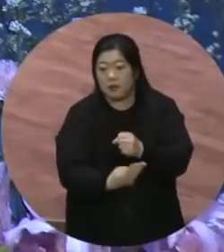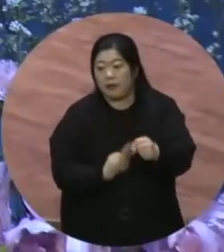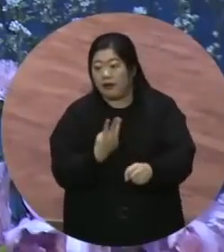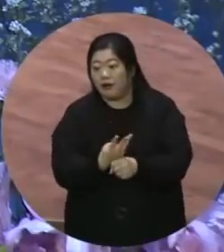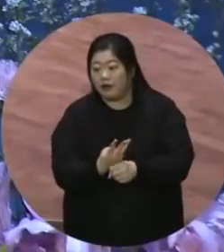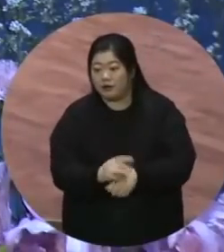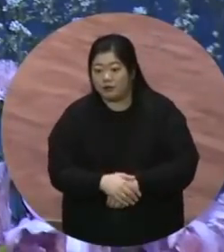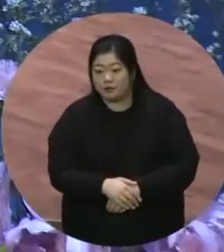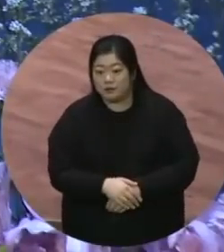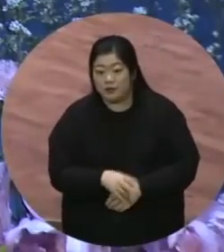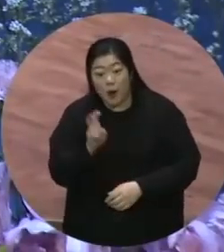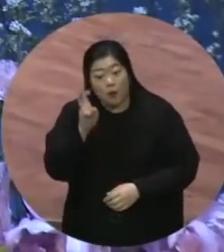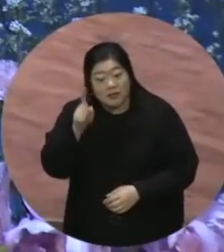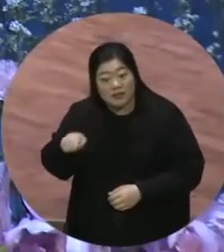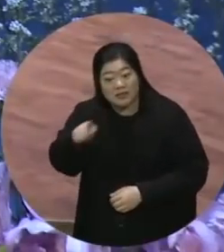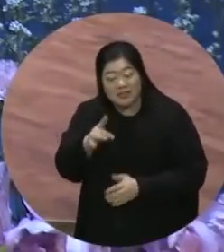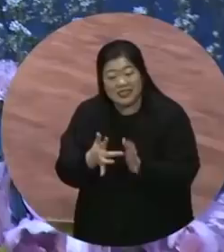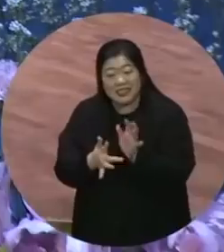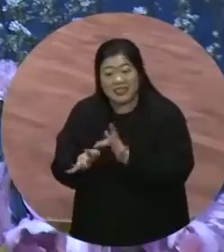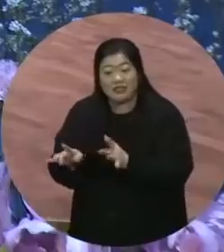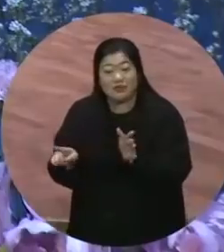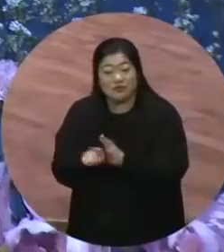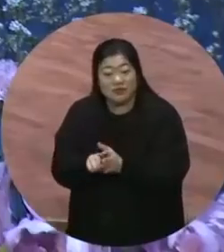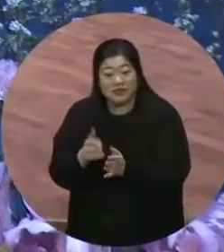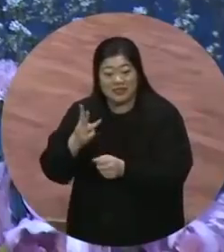여러분, 3년은 그냥